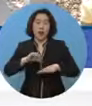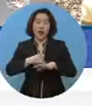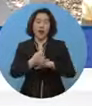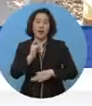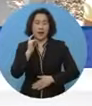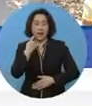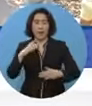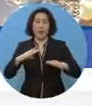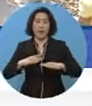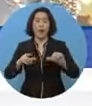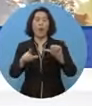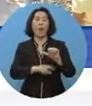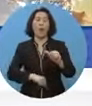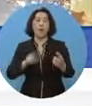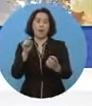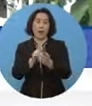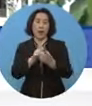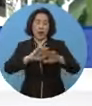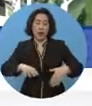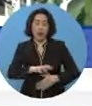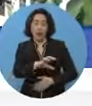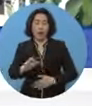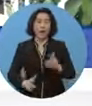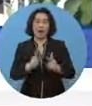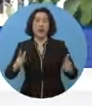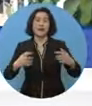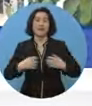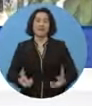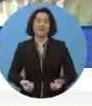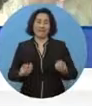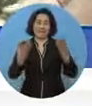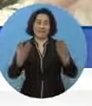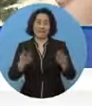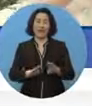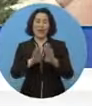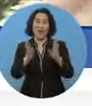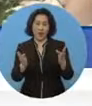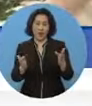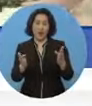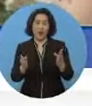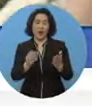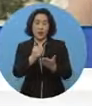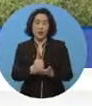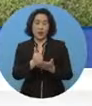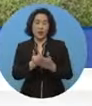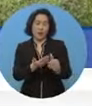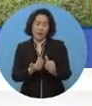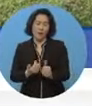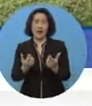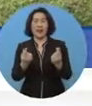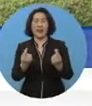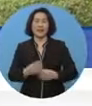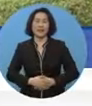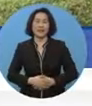폼의 여신이 아름다움을 뽐내는 어울립니다 천남 곳곳은 여러 빛깔의 축제가 남부의 보물 수놓으며 상충 객을